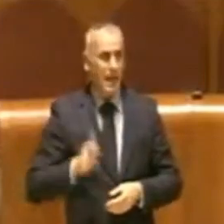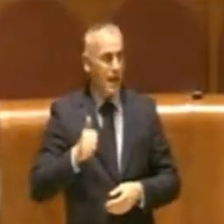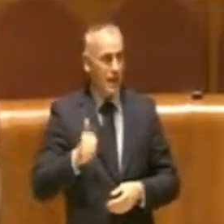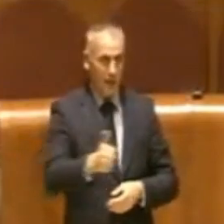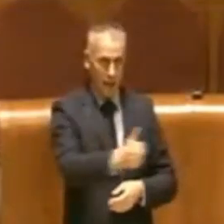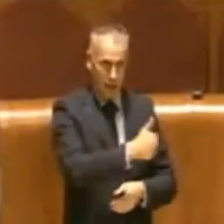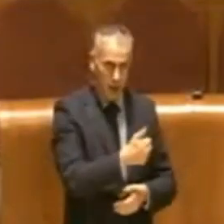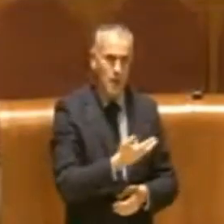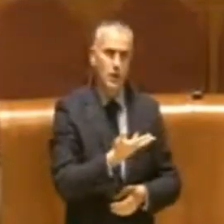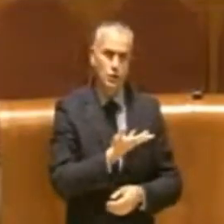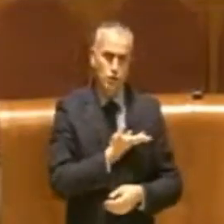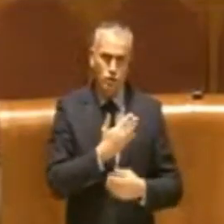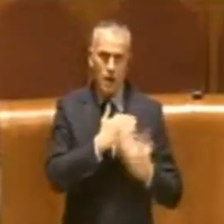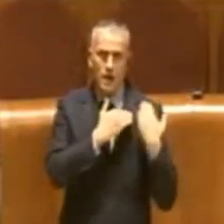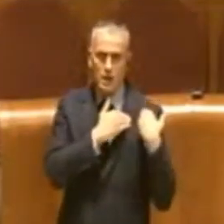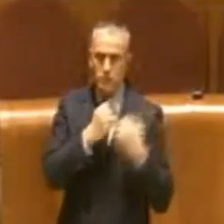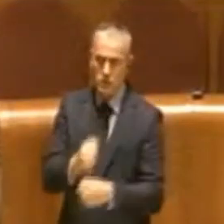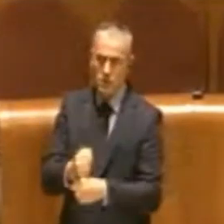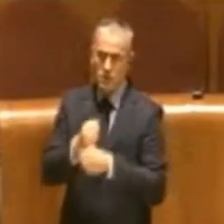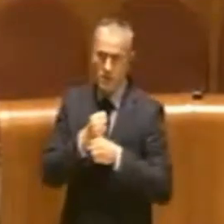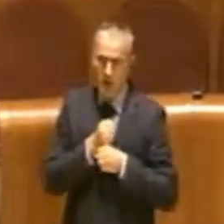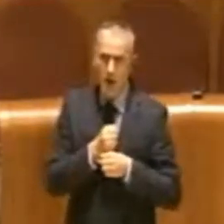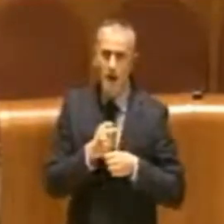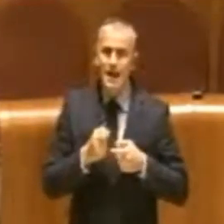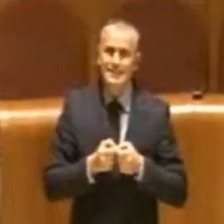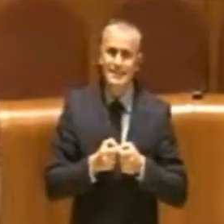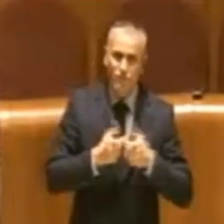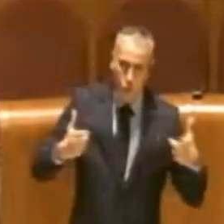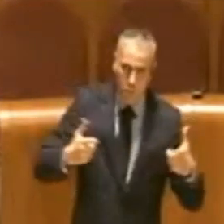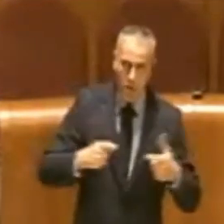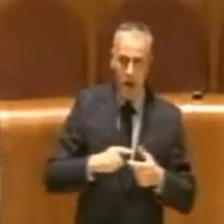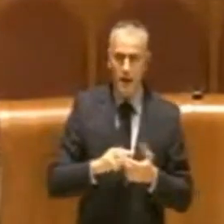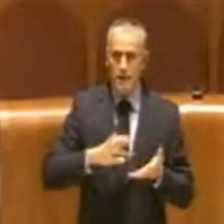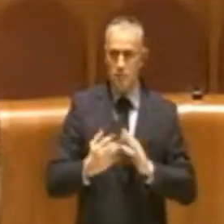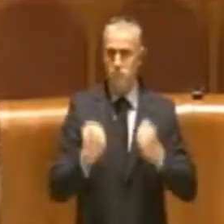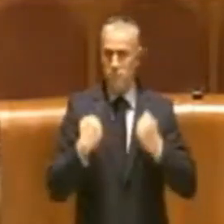compito di sviluppare e rafforzare quelli che sono